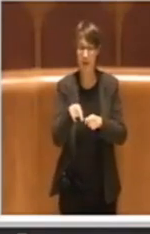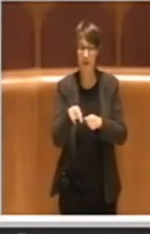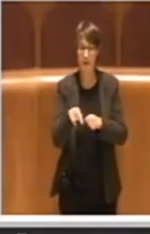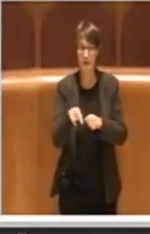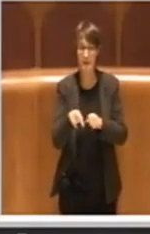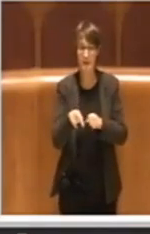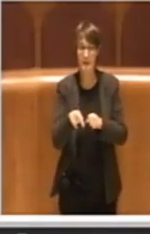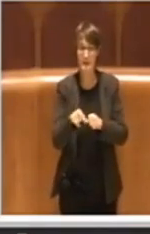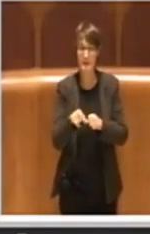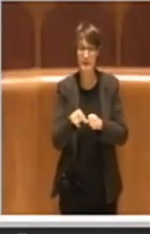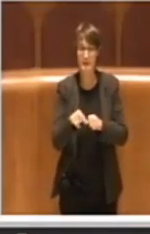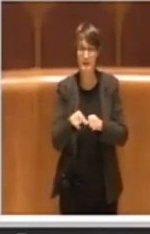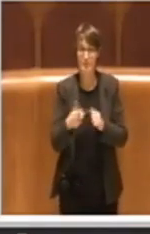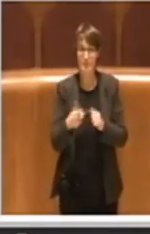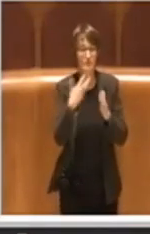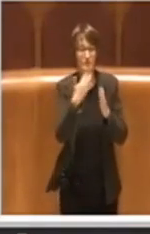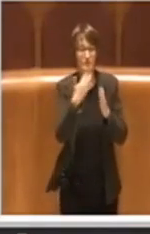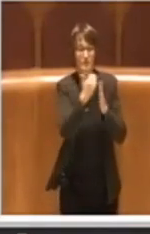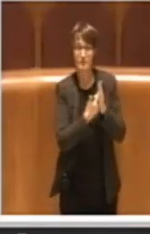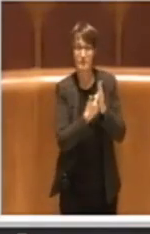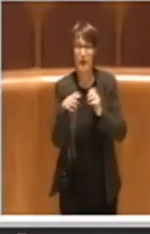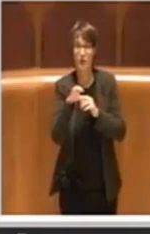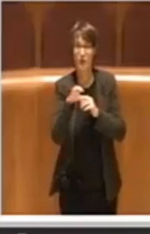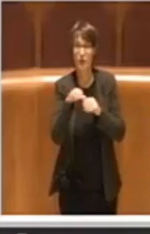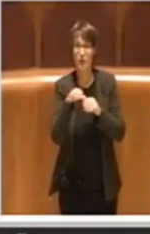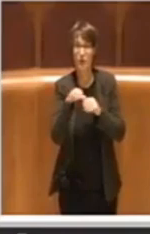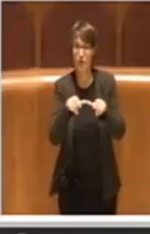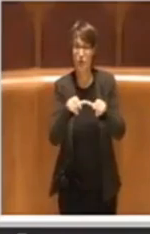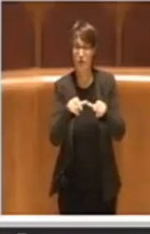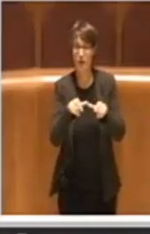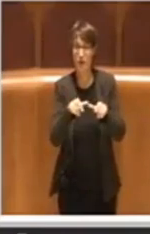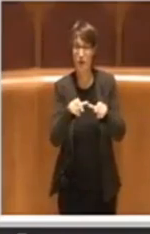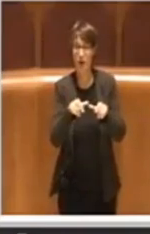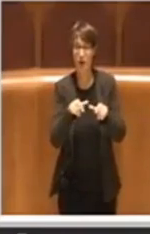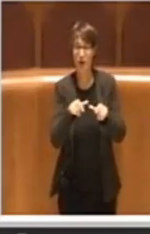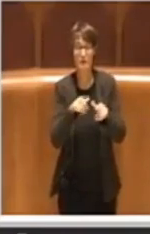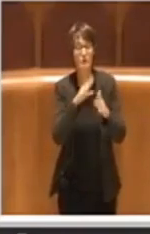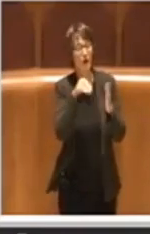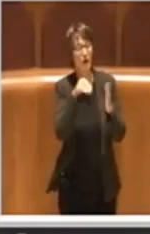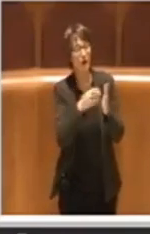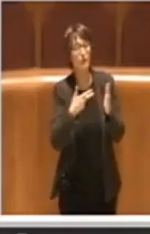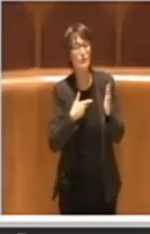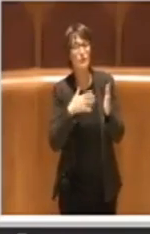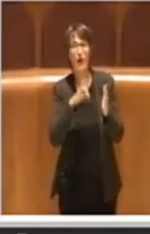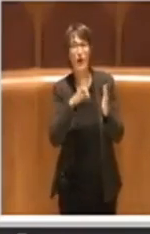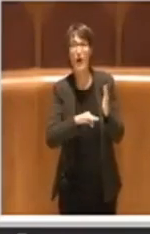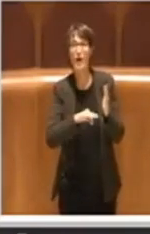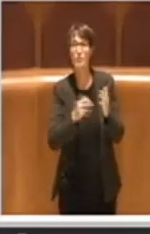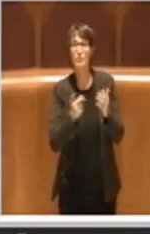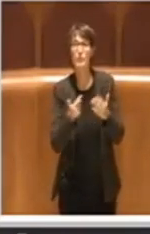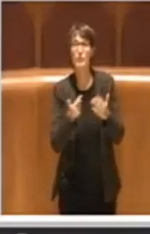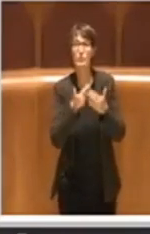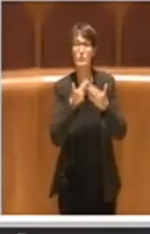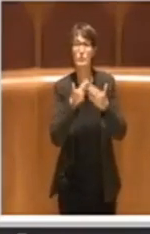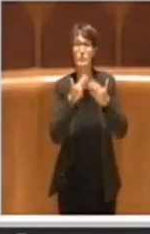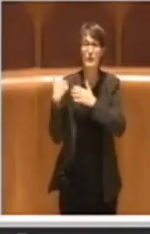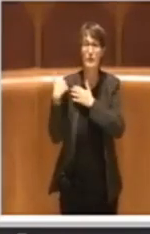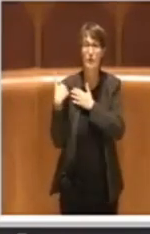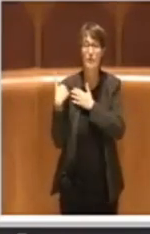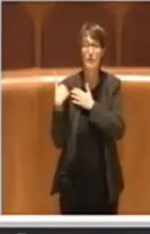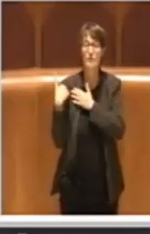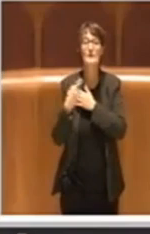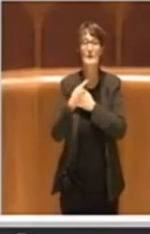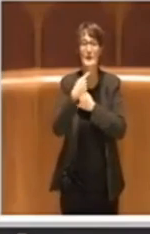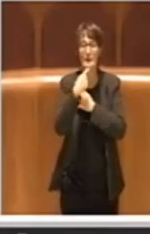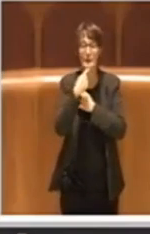piano tel argina la lazio si arrivano anche a determinare quali sono i compiti e della regione e del comune di roma e la regione